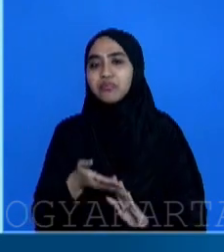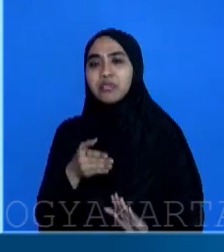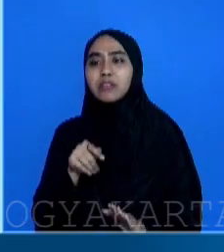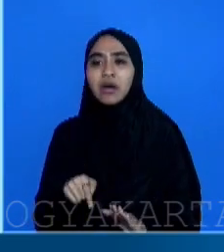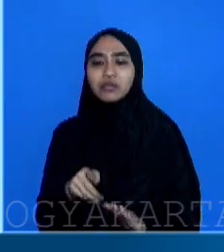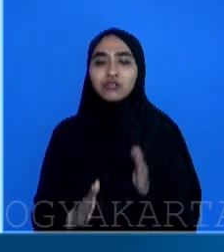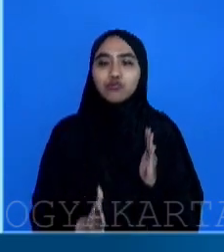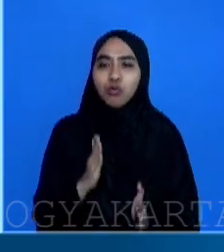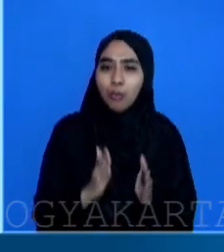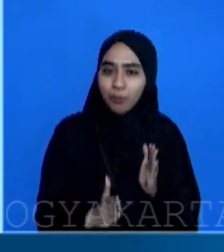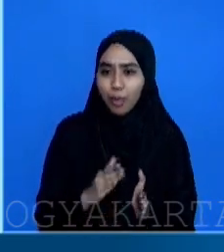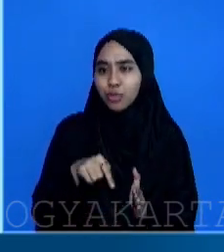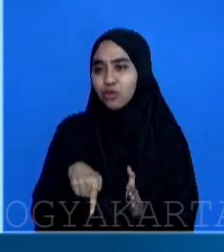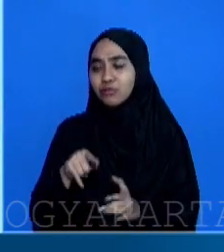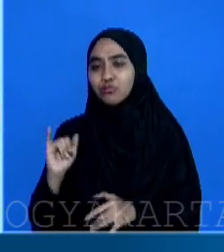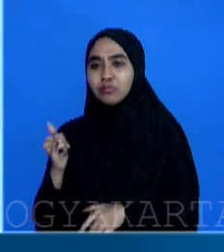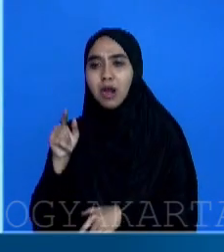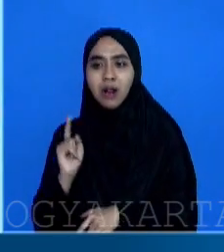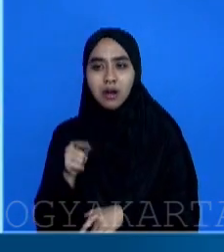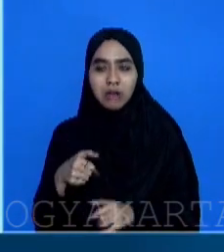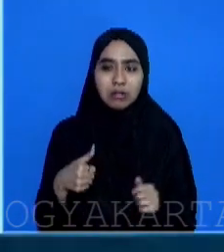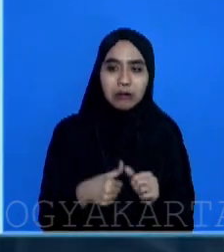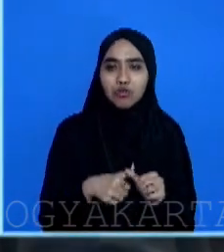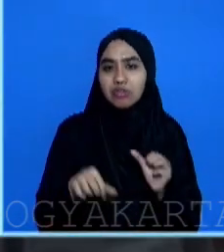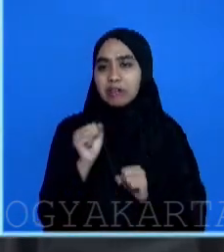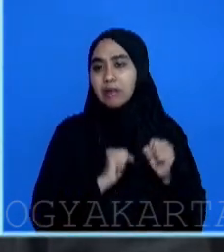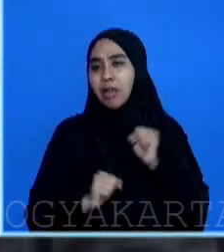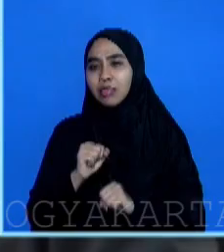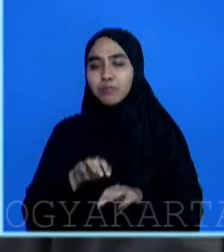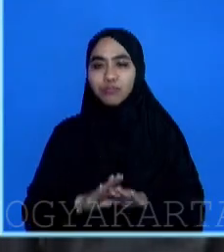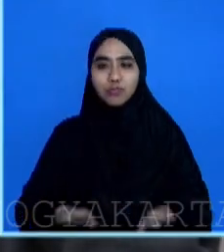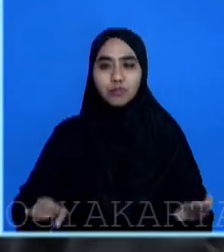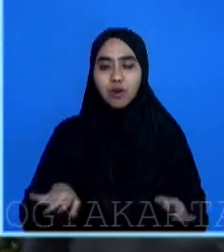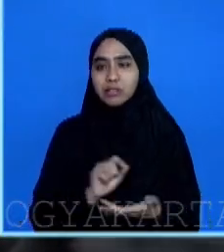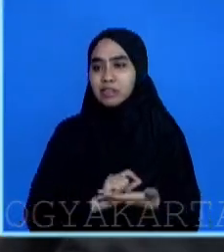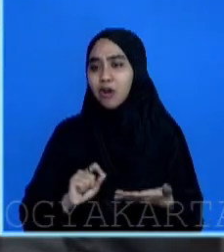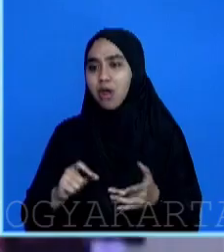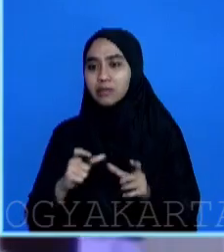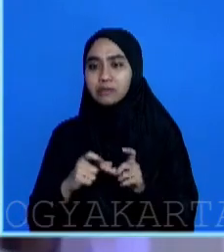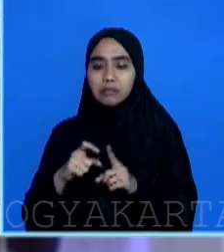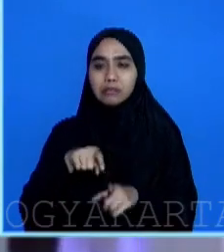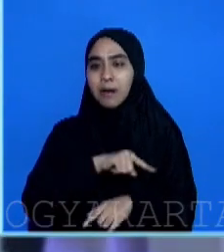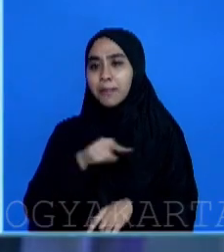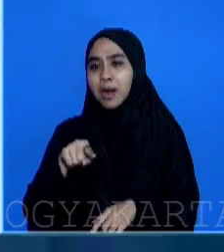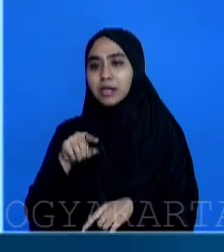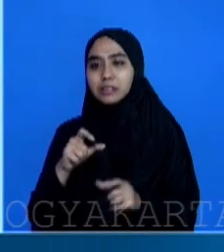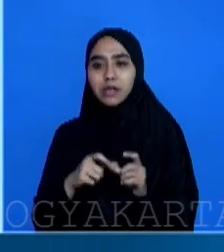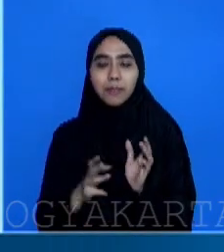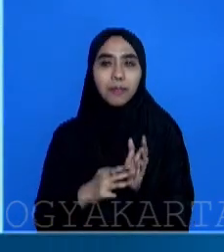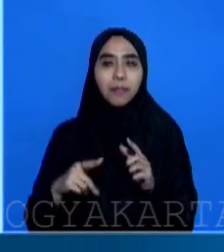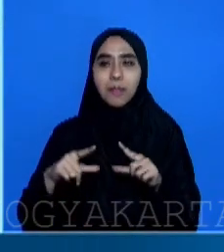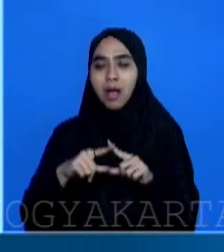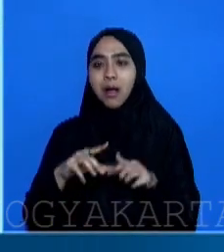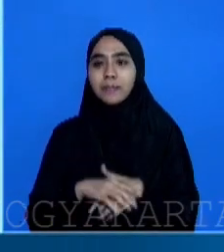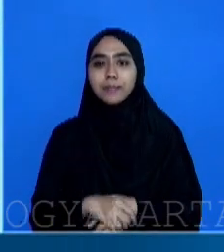dan sekitarnya yang diikuti lewat kegiatan field trip dari siswa sekolah mulai SD hingga SMA. Kita